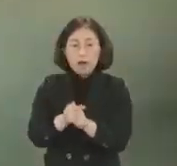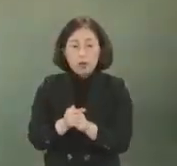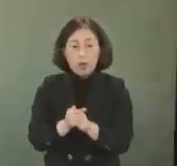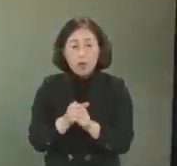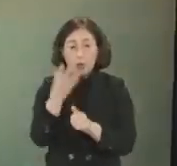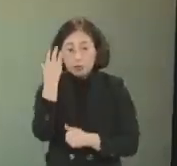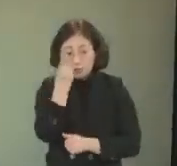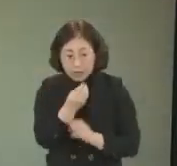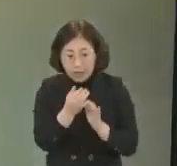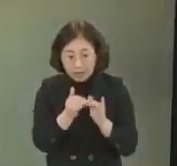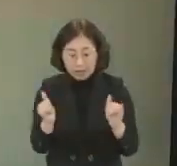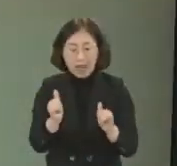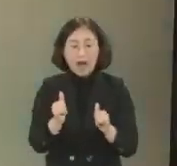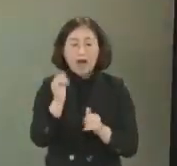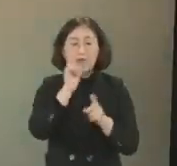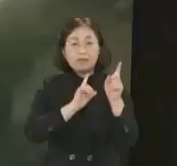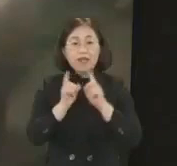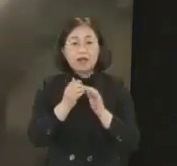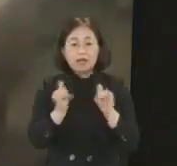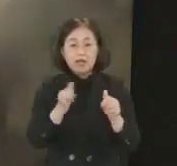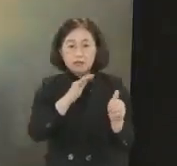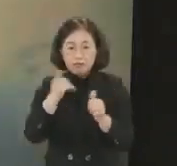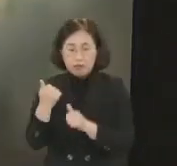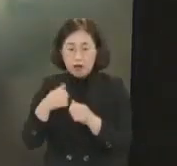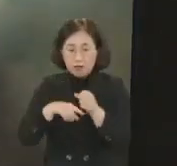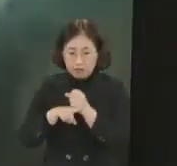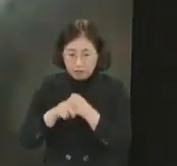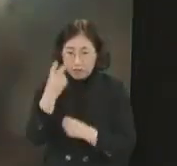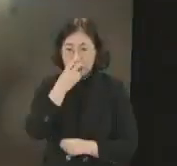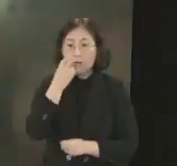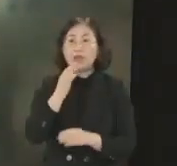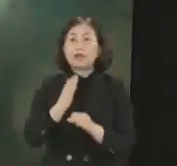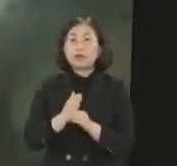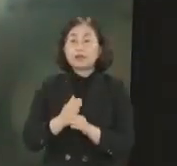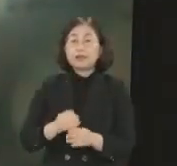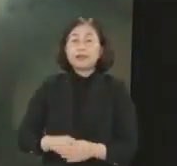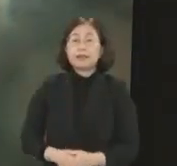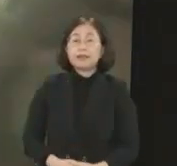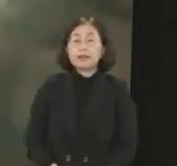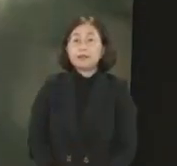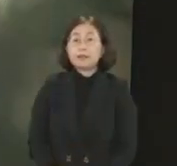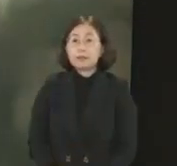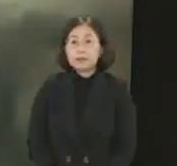목격자들을 상대로 정확한 사고 경위를 조사하고 있습니다. TJB 강진원입니다.